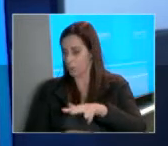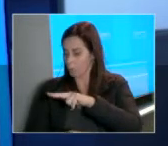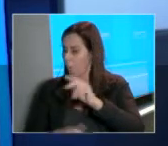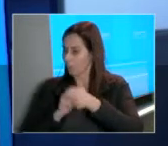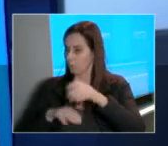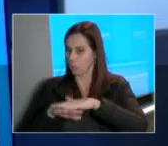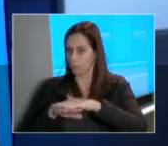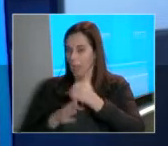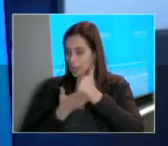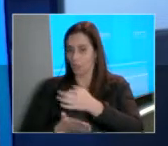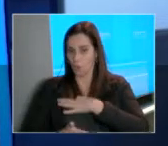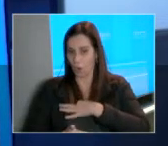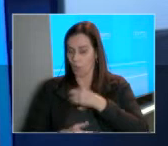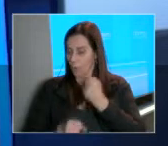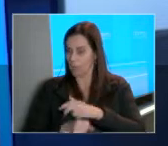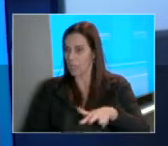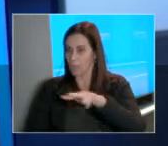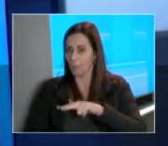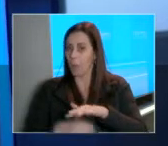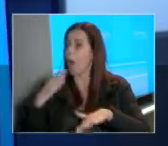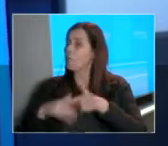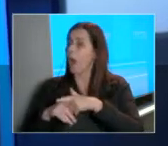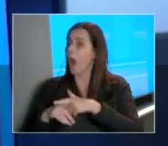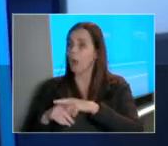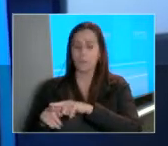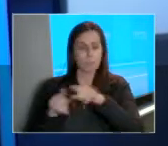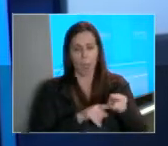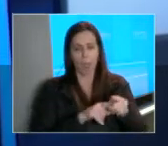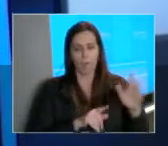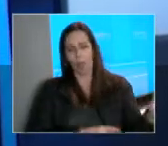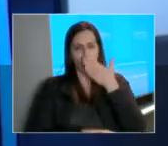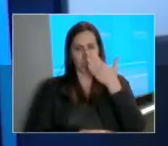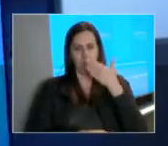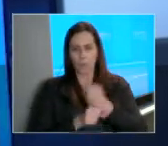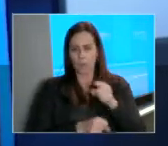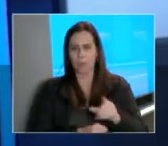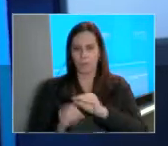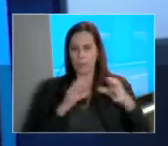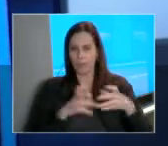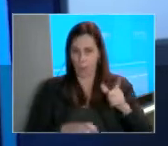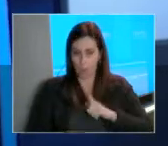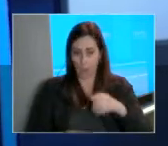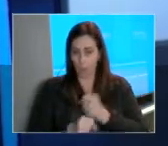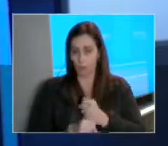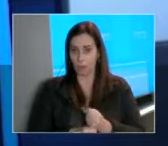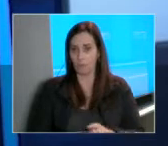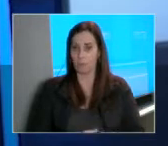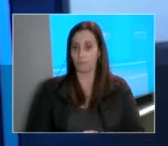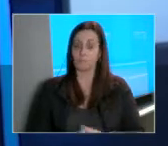להיות בעצם הנציגים שלנו, שהם עובדי ציבור, ואז הם תוקעים לנו סכין בגב בצורה הזאת. זה